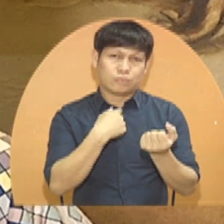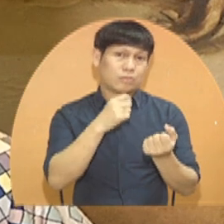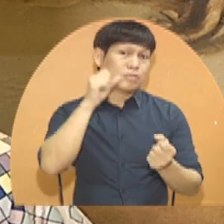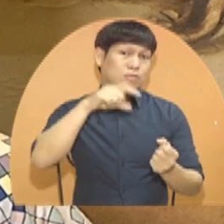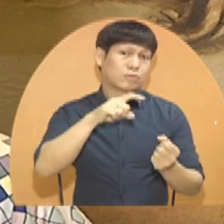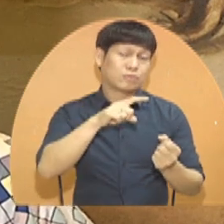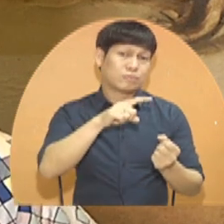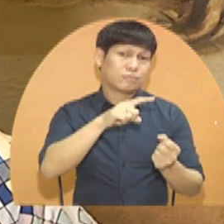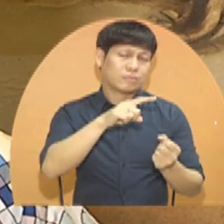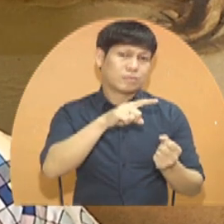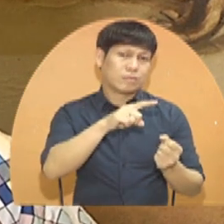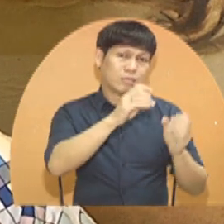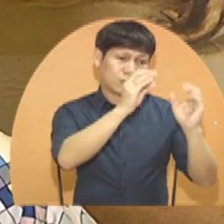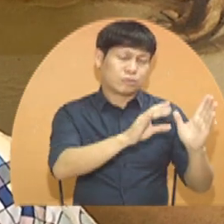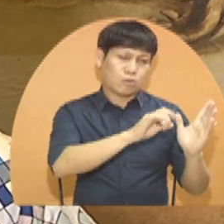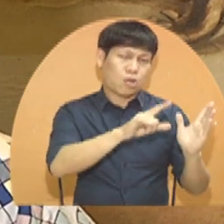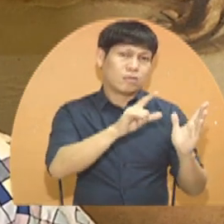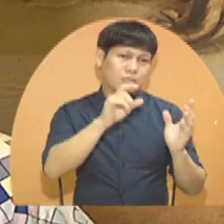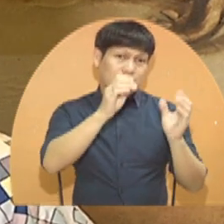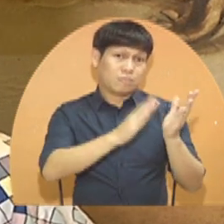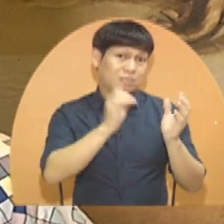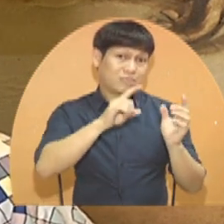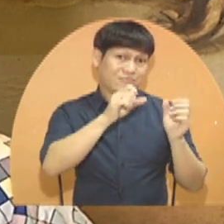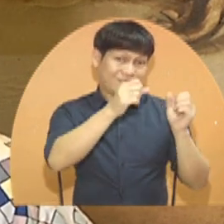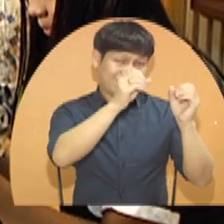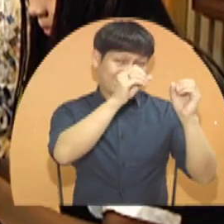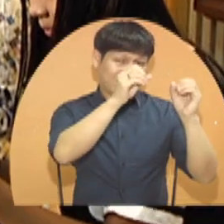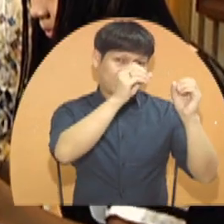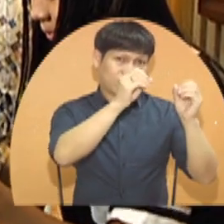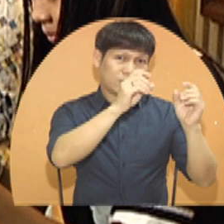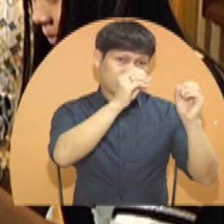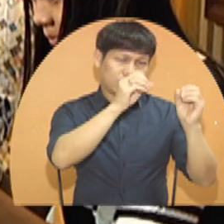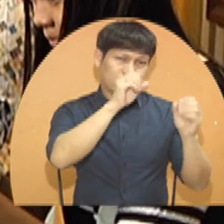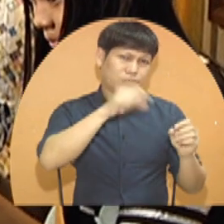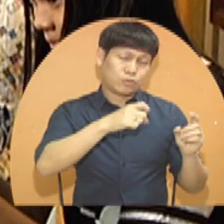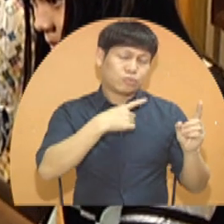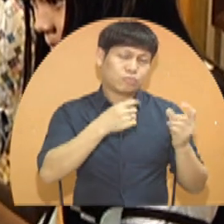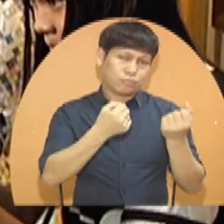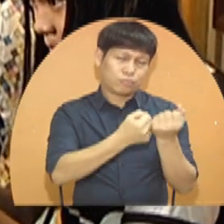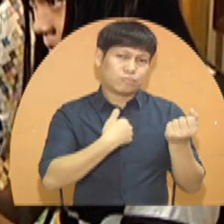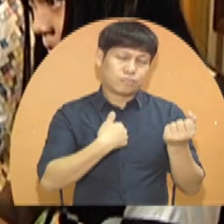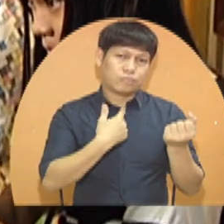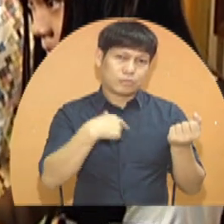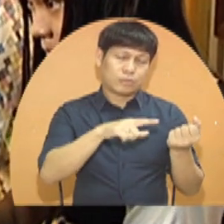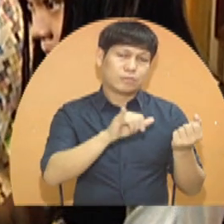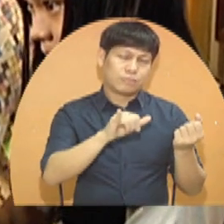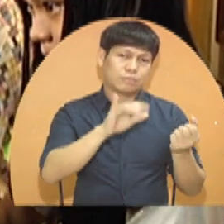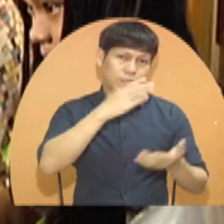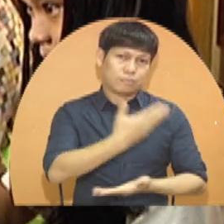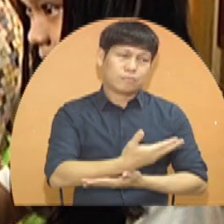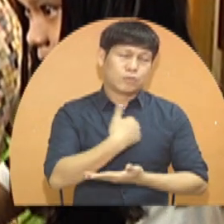pong teacher. Yung mga pangangailangan po ng mga anak ko, binibigay po niya. Kahit mabigat sa kalooban, mahiwalay